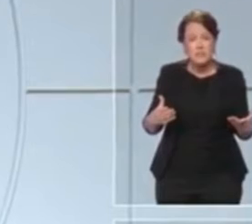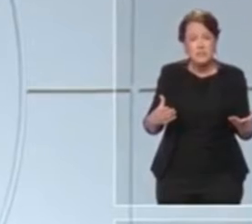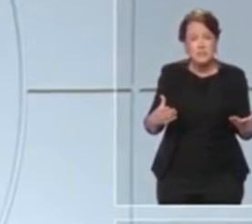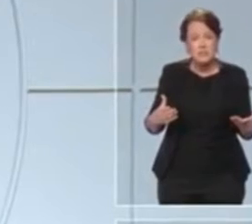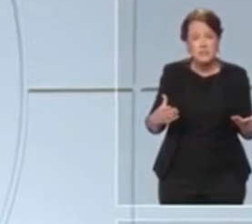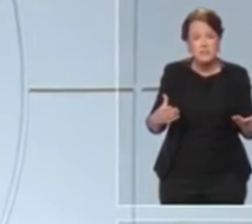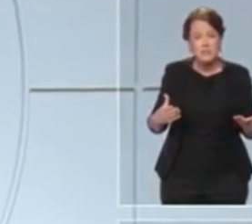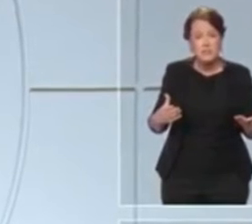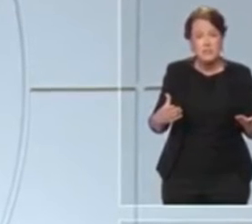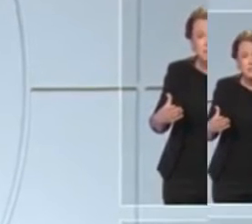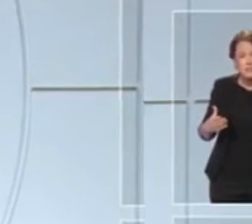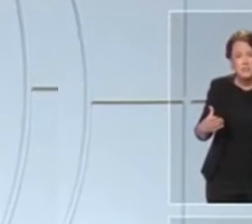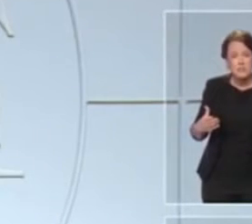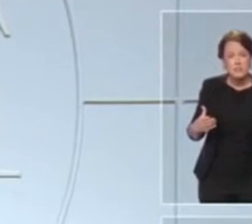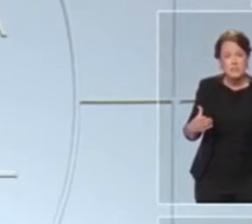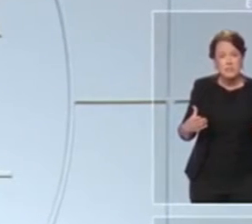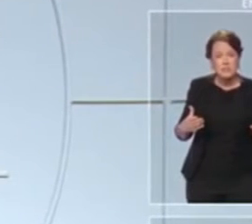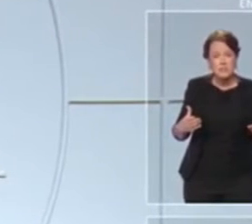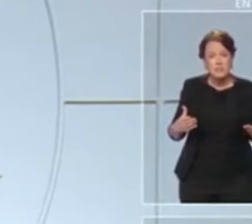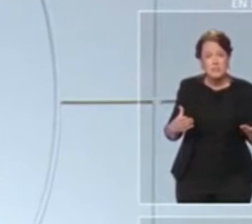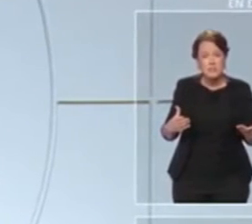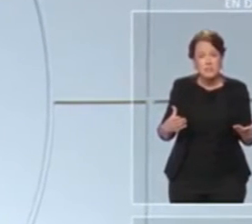les téléspectateurs.